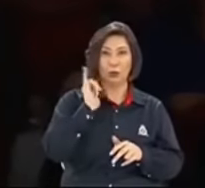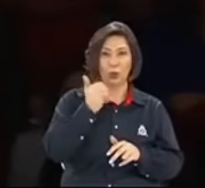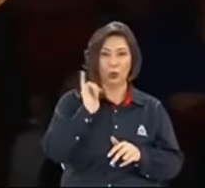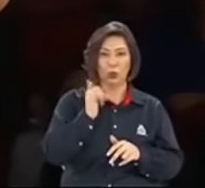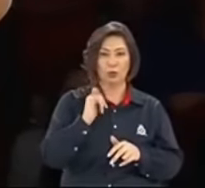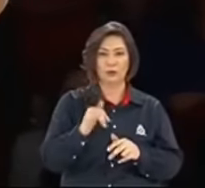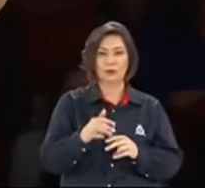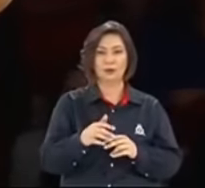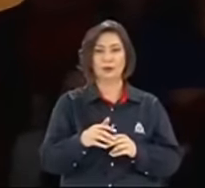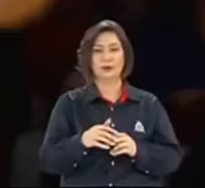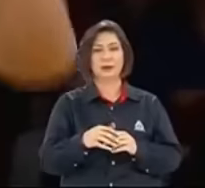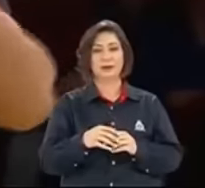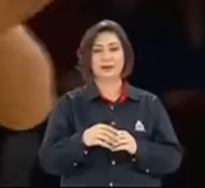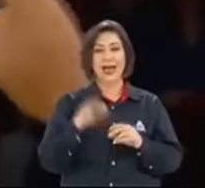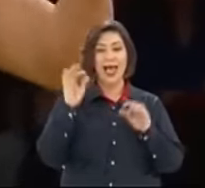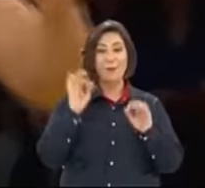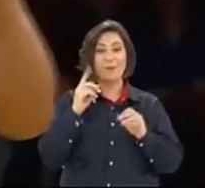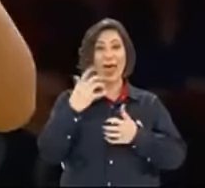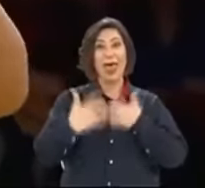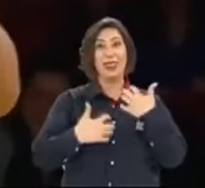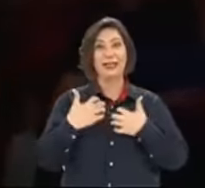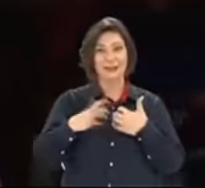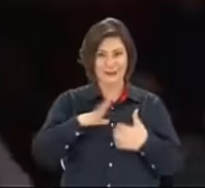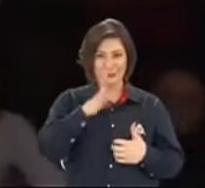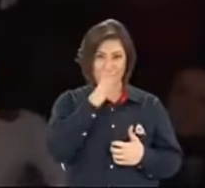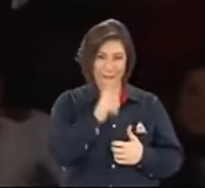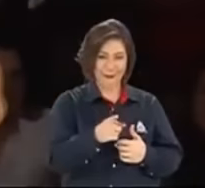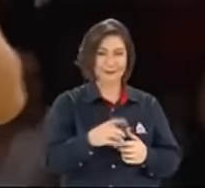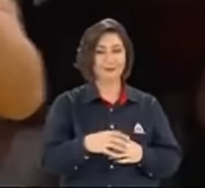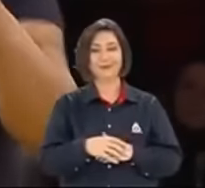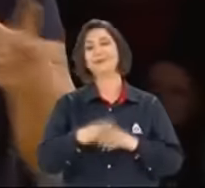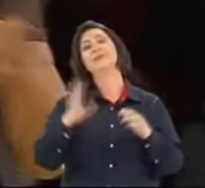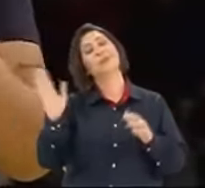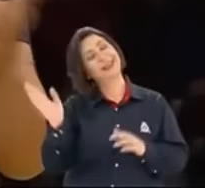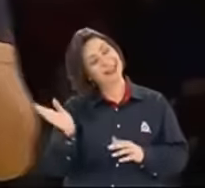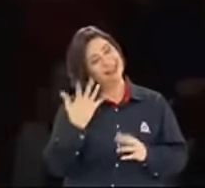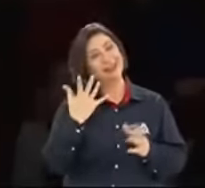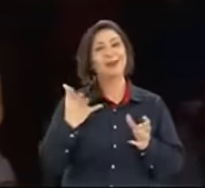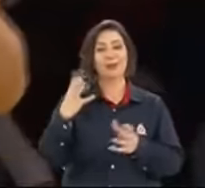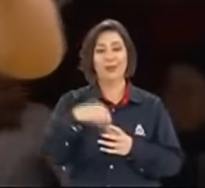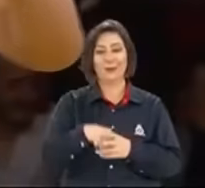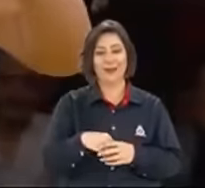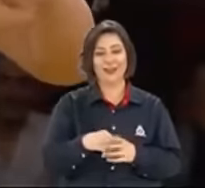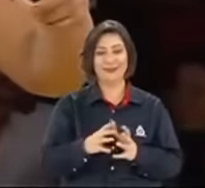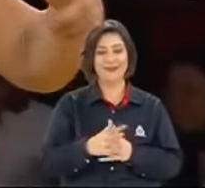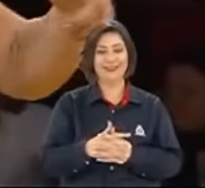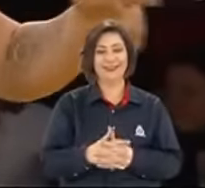İblis. Asuman gözü çıkıyor abi, sürekli bir enerji var ya. Evet, güzel. Neyse, toparlayayım.